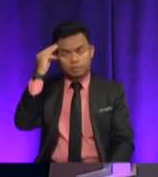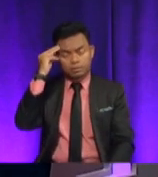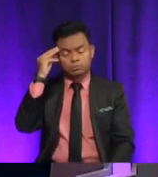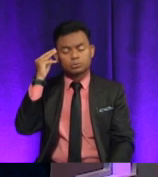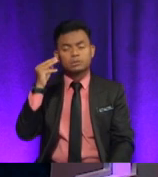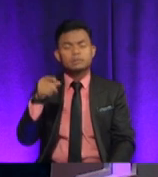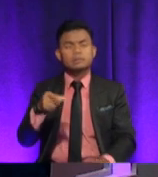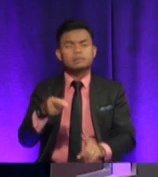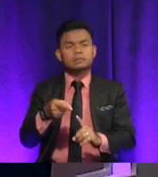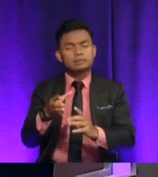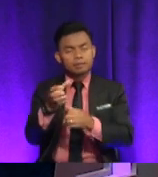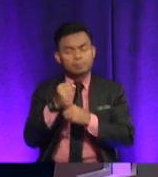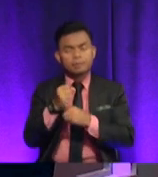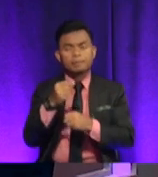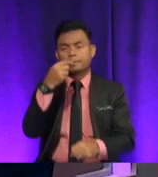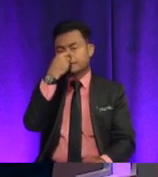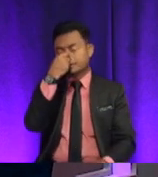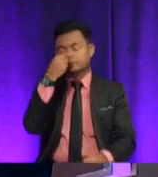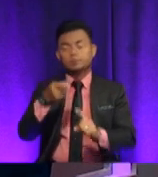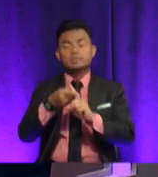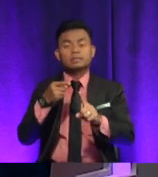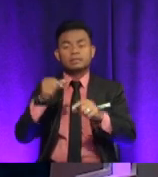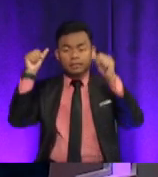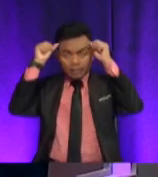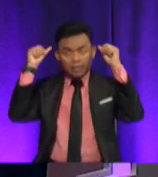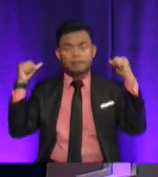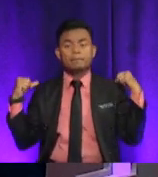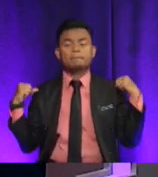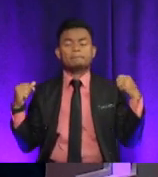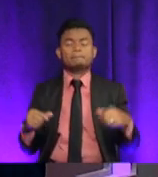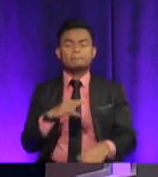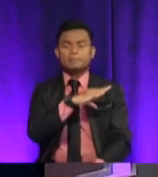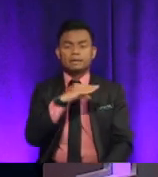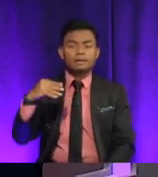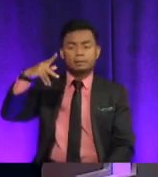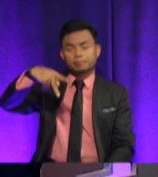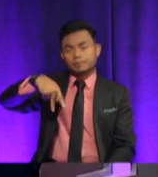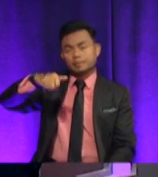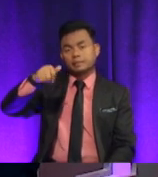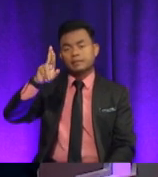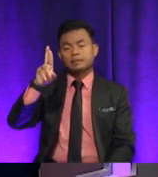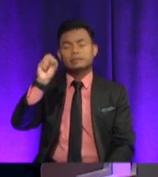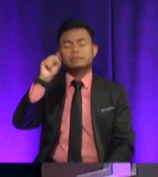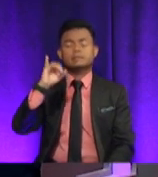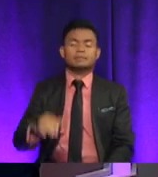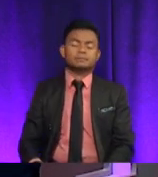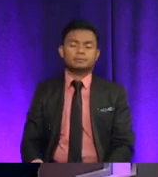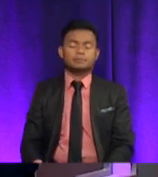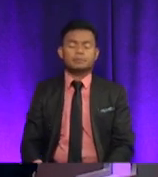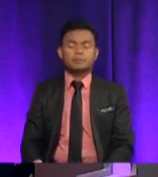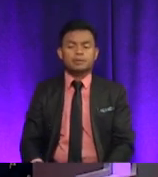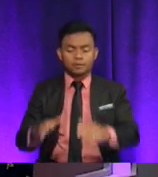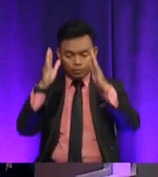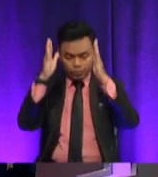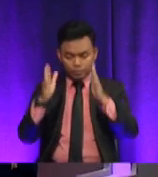petang ini tergolong dalam genre puisi Melayu tradisional ciptaan kepunyaan orang Melayu oke yang